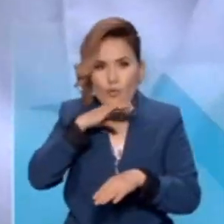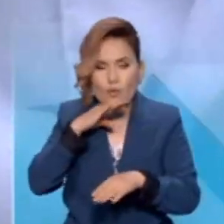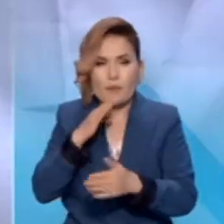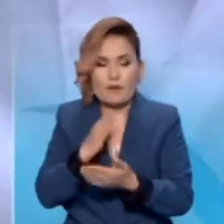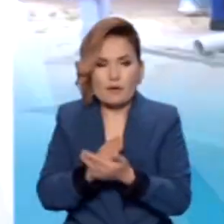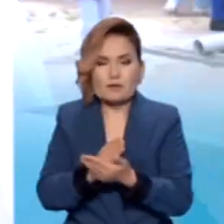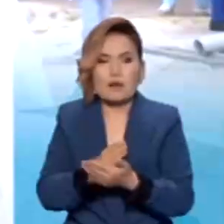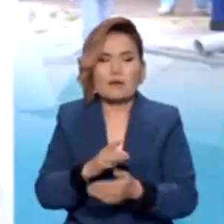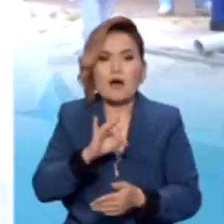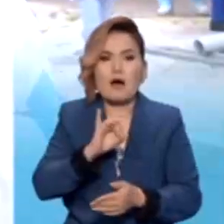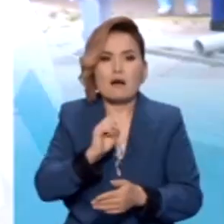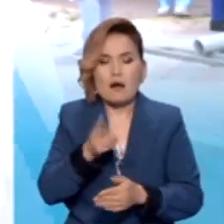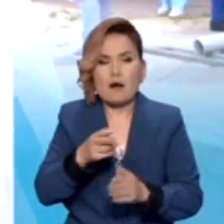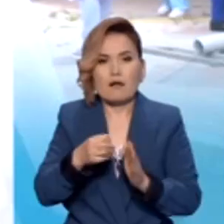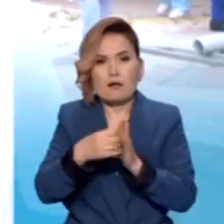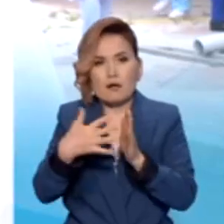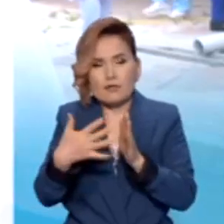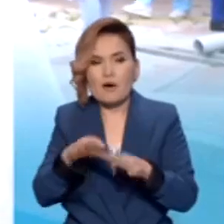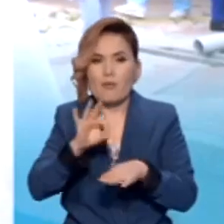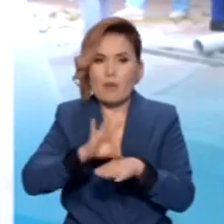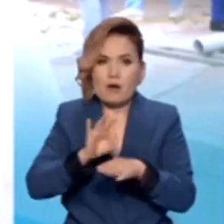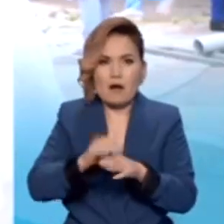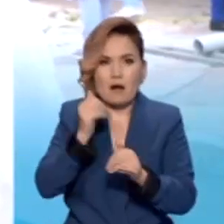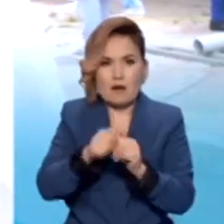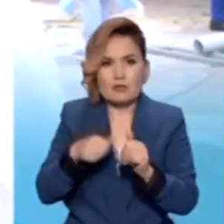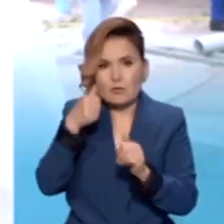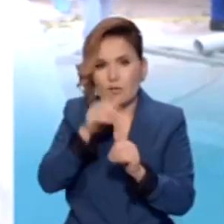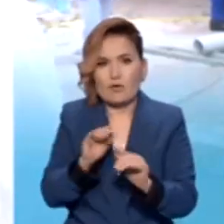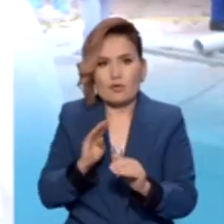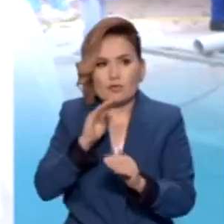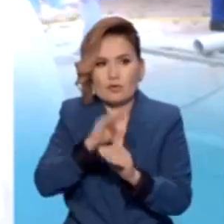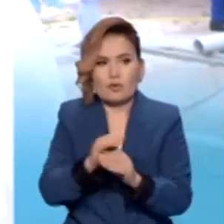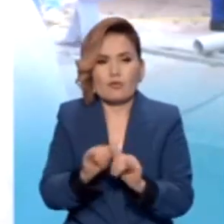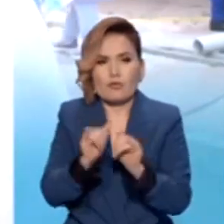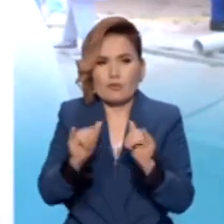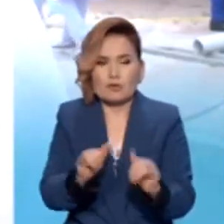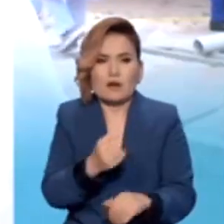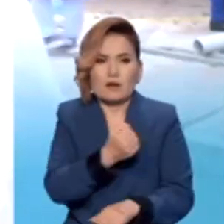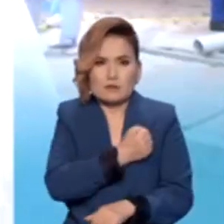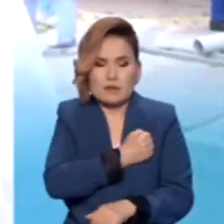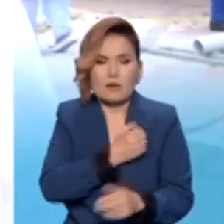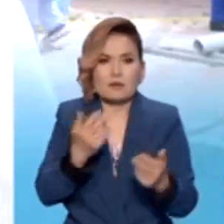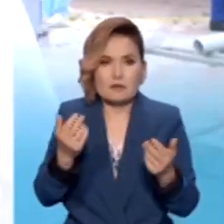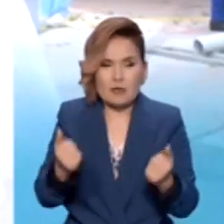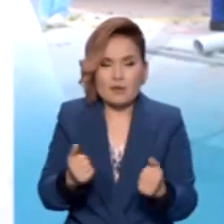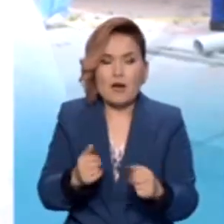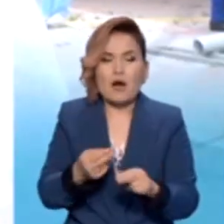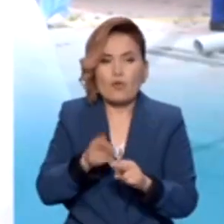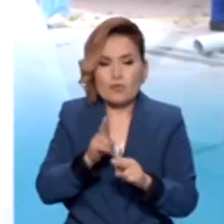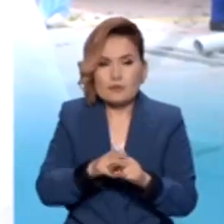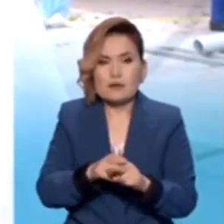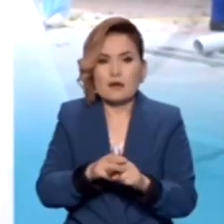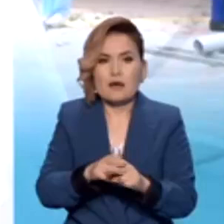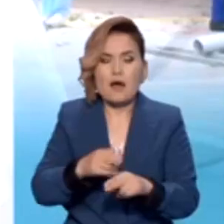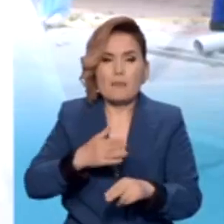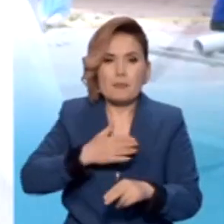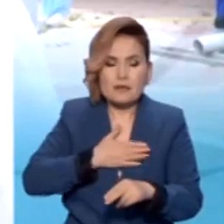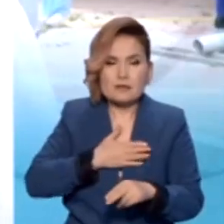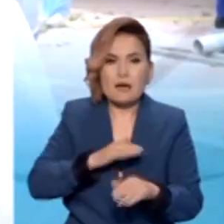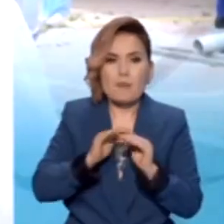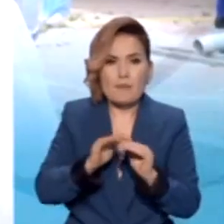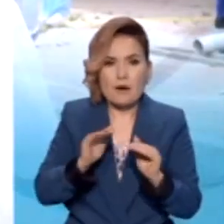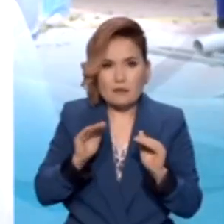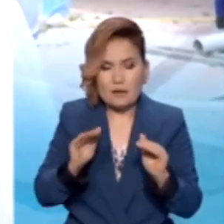Екіншіден онкогематологиялық аурулардың да саны жыл сайын көбеюде. Бірақ ол көбею мына